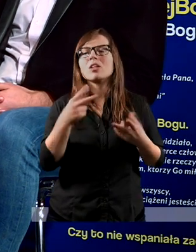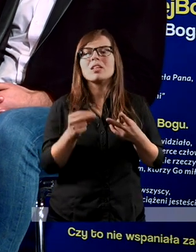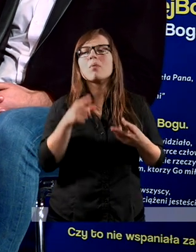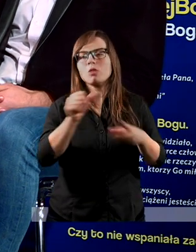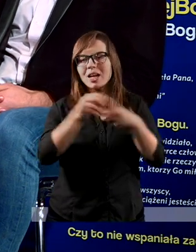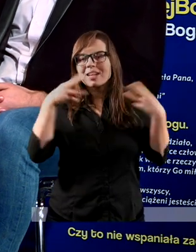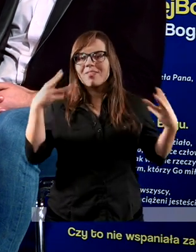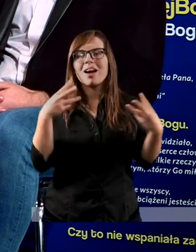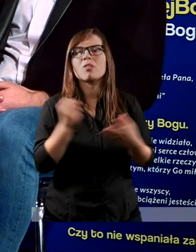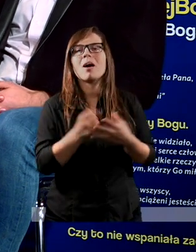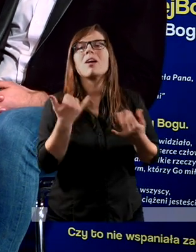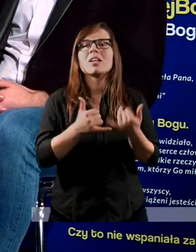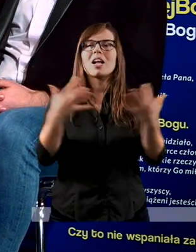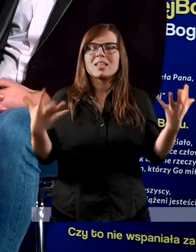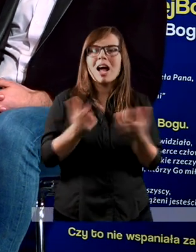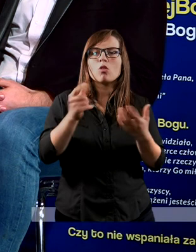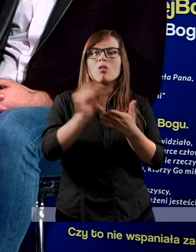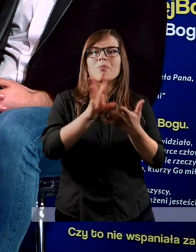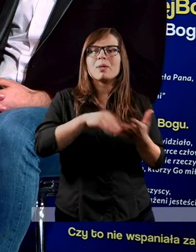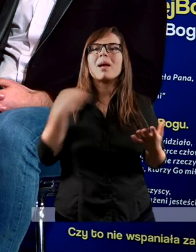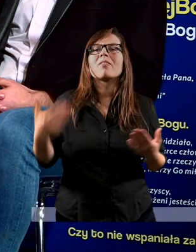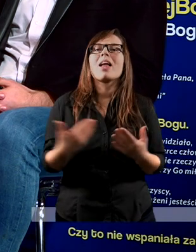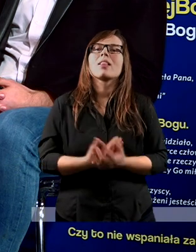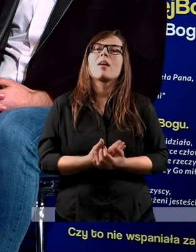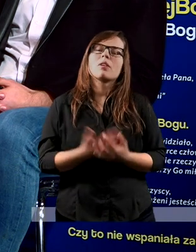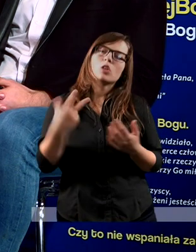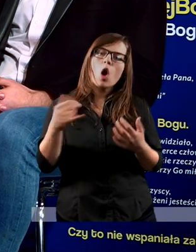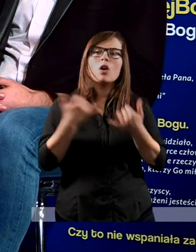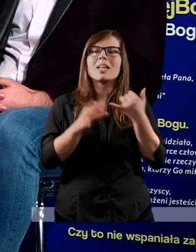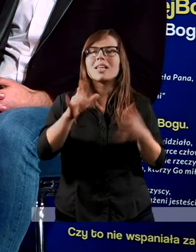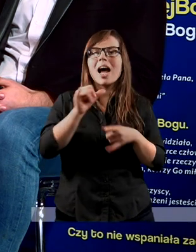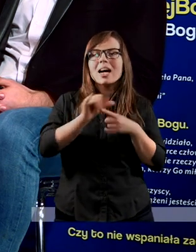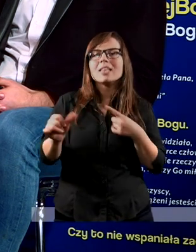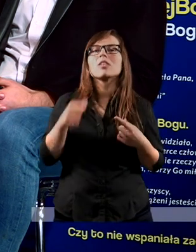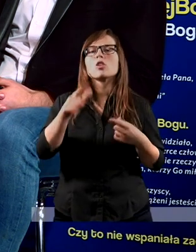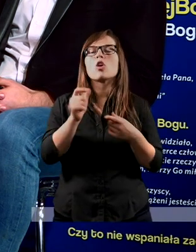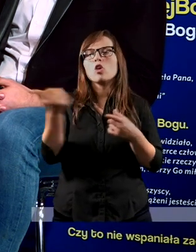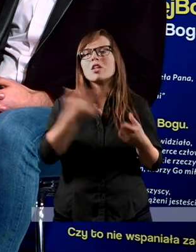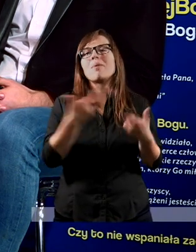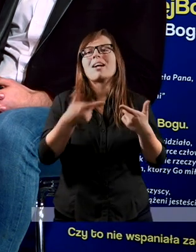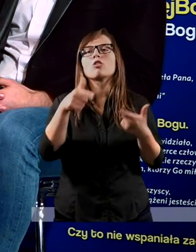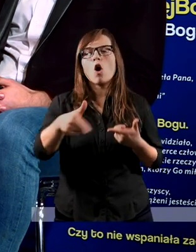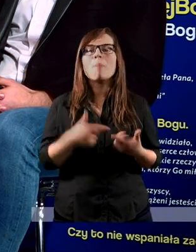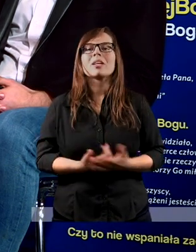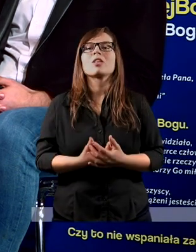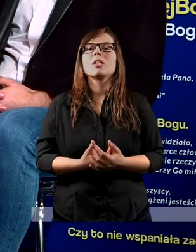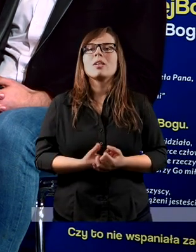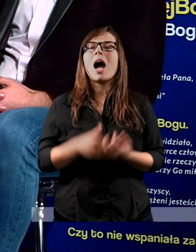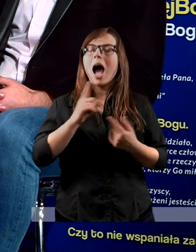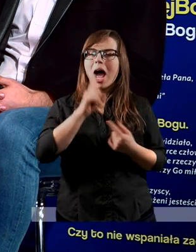to jest ważna sprawa. Jeżeli znajdujemy coś w Piśmie Świętym, no jeżeli tak jest, no to coś trzeba z tym zrobić.